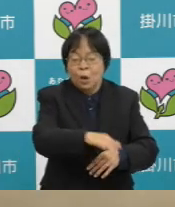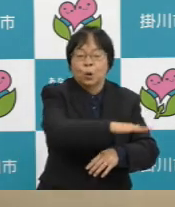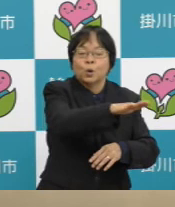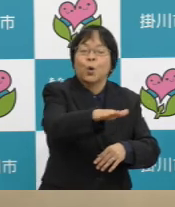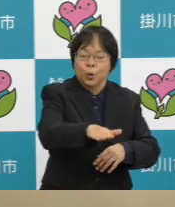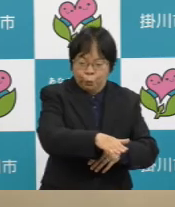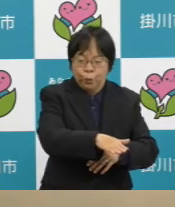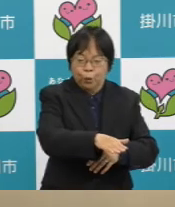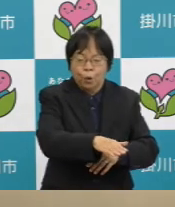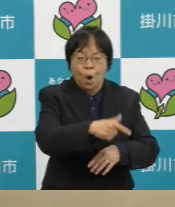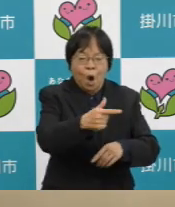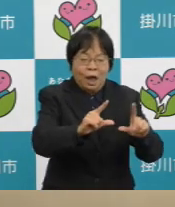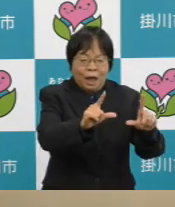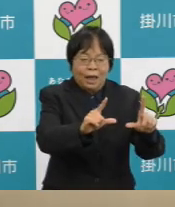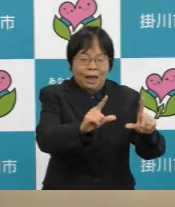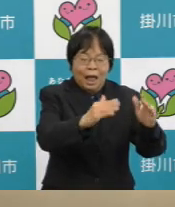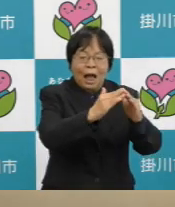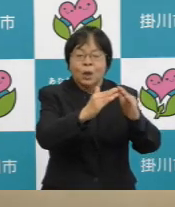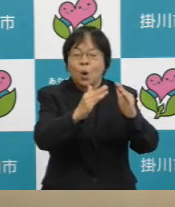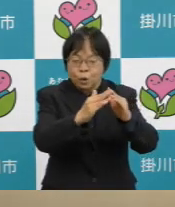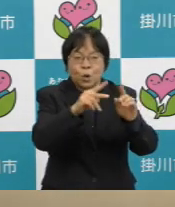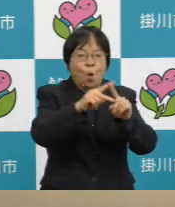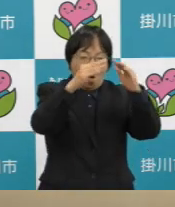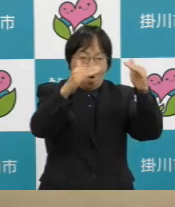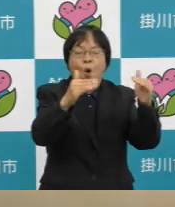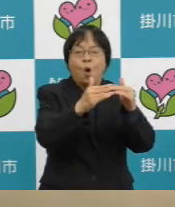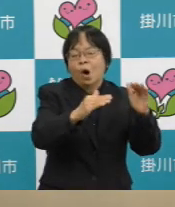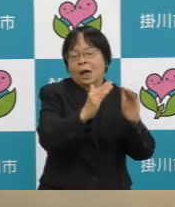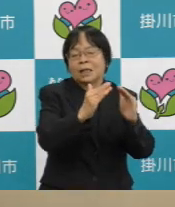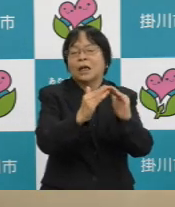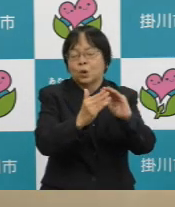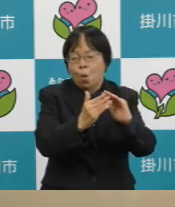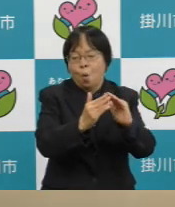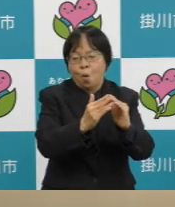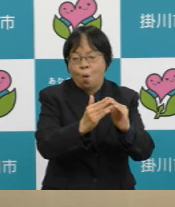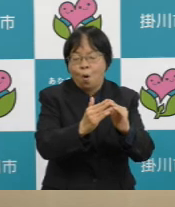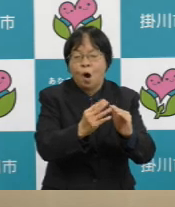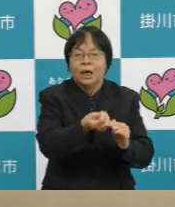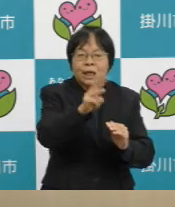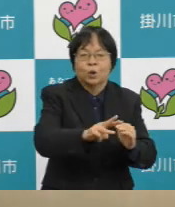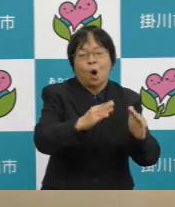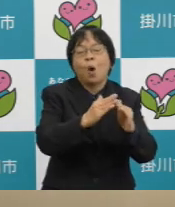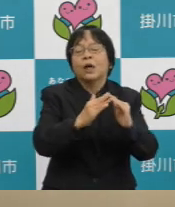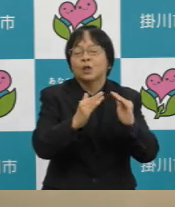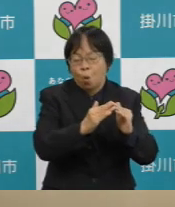大東町とか、あるいは小笠町とか、あるいは菊川町とかというところ